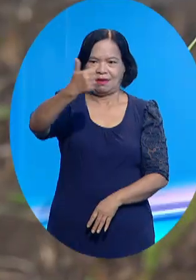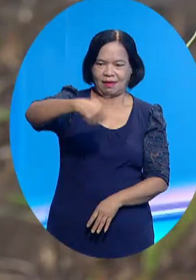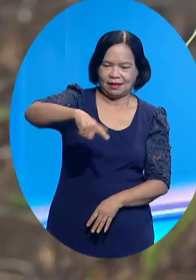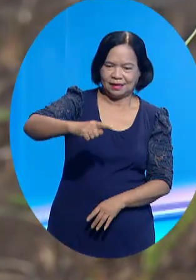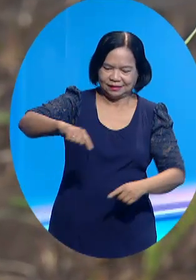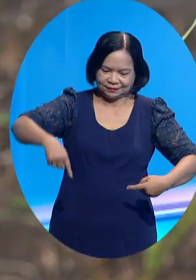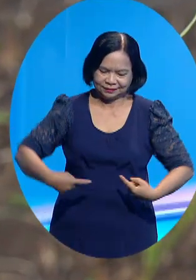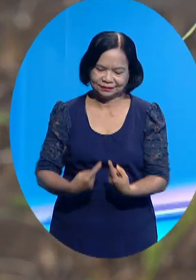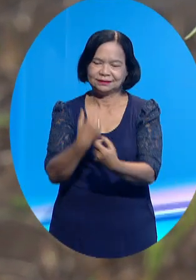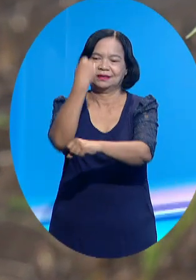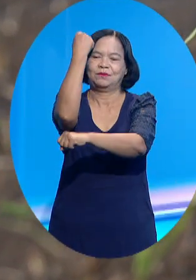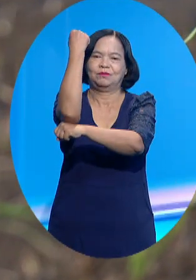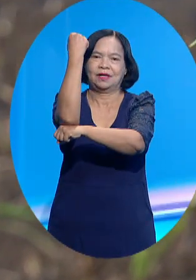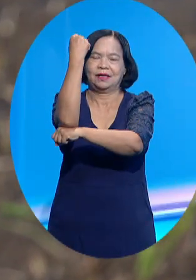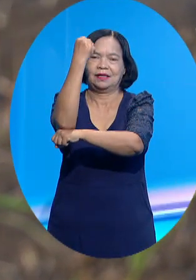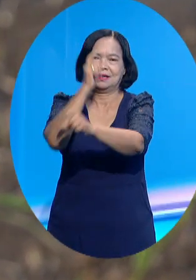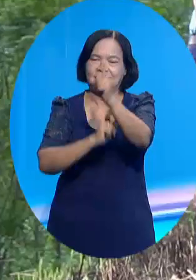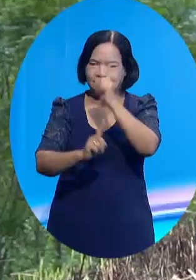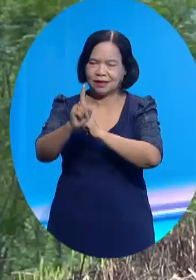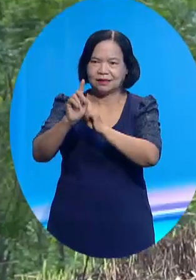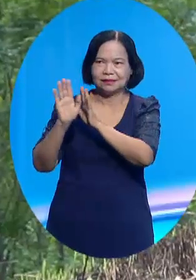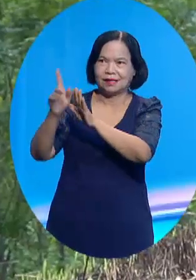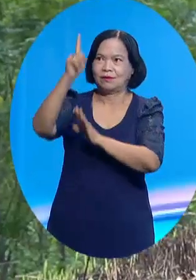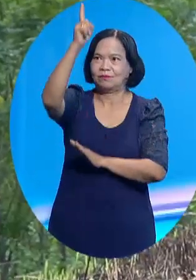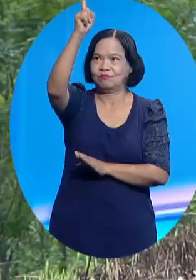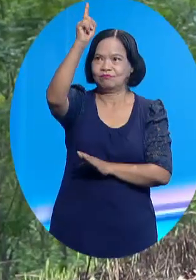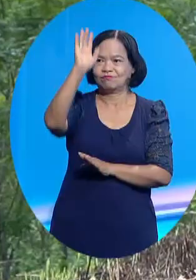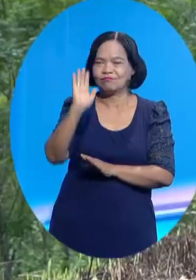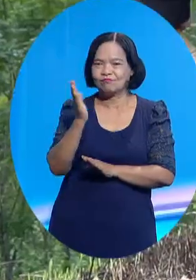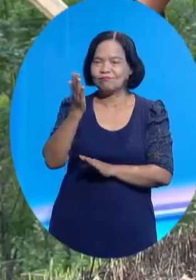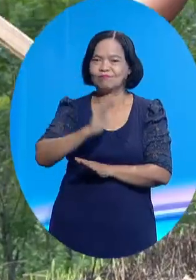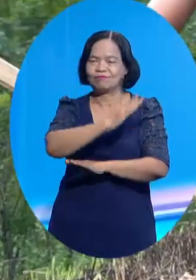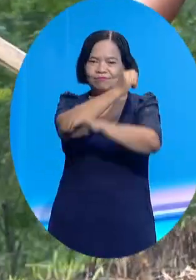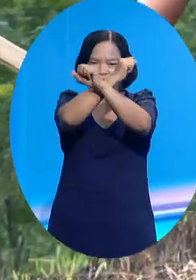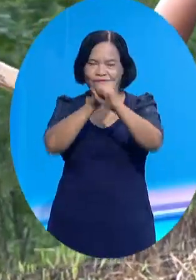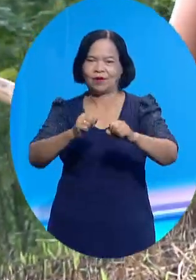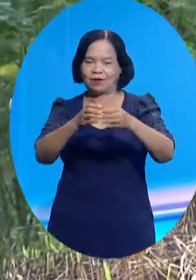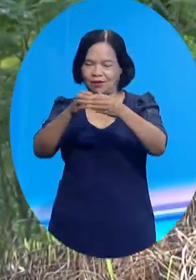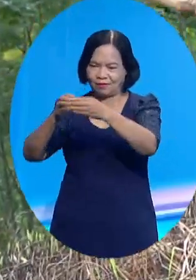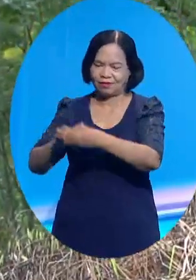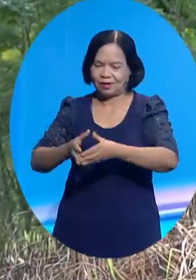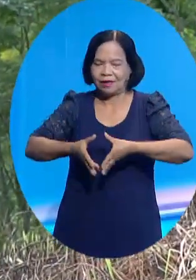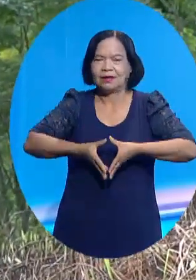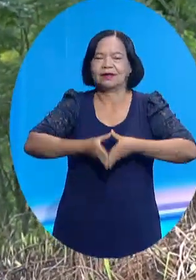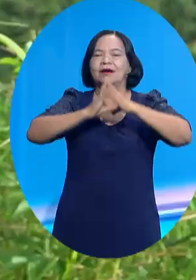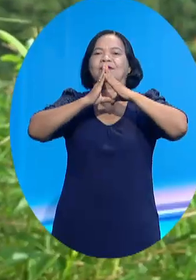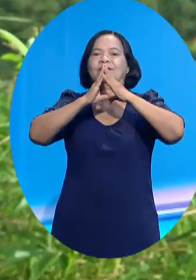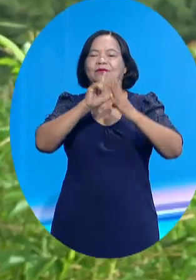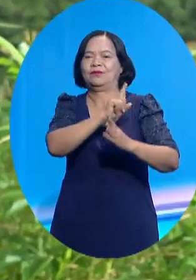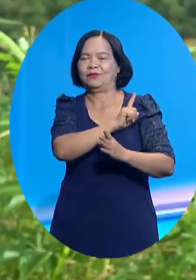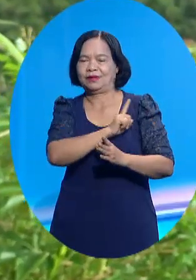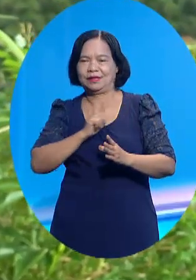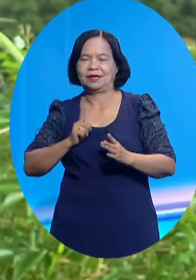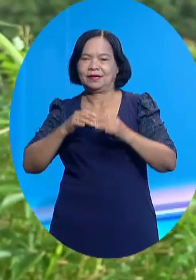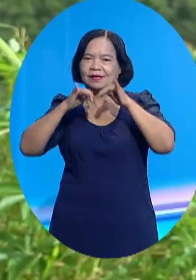án trồng cây gây rừng và đề xuất các giải pháp chống biến đổi khí hậu hướng tới mục tiêu phát triển bền vững của Liên Hiệp Quốc từ câu lạc bộ Doanh nhân trẻ thế giới tại